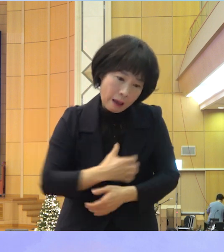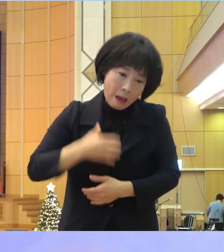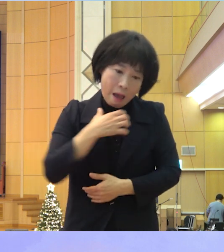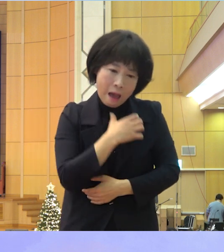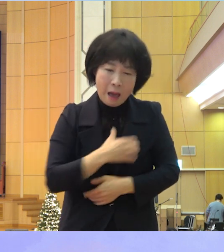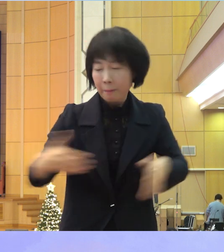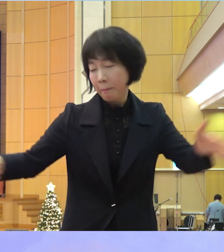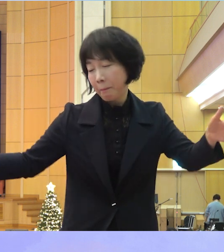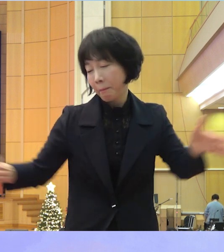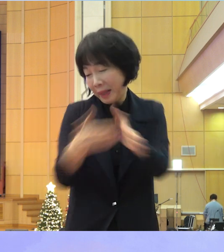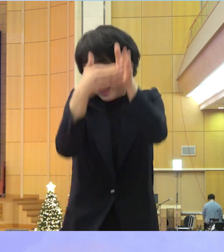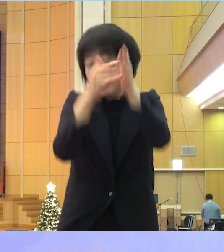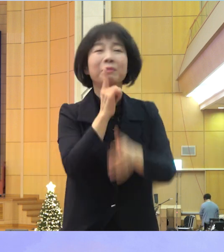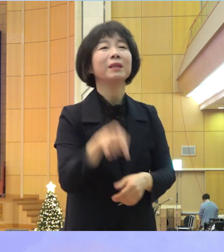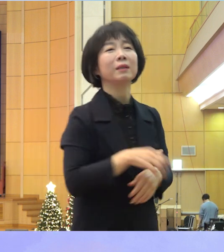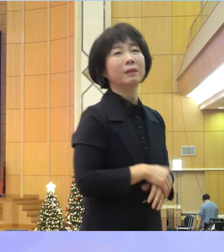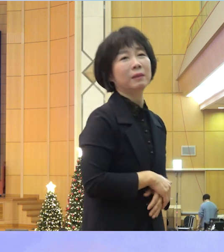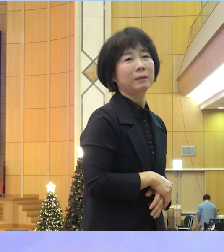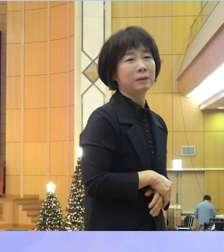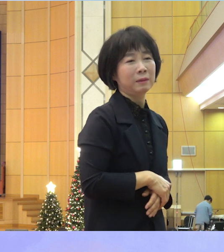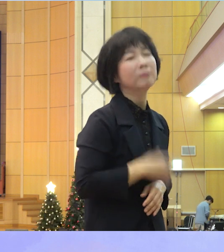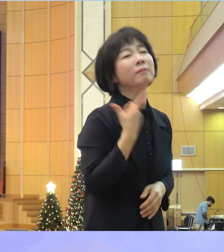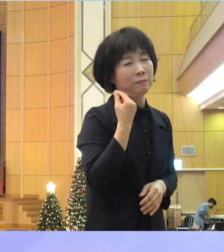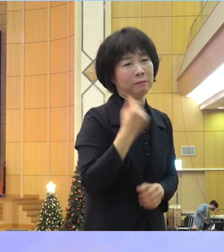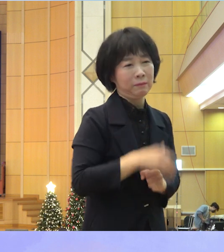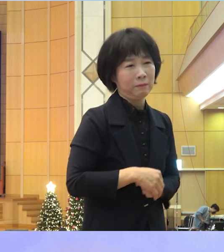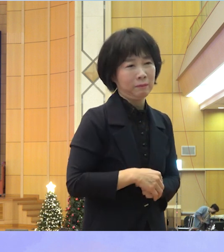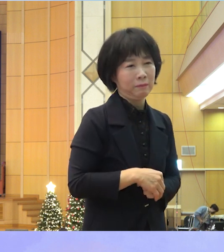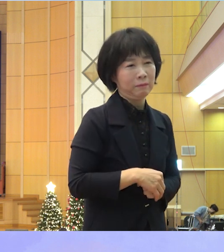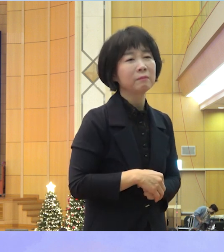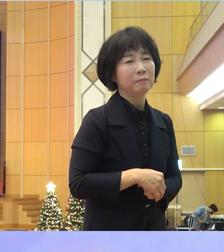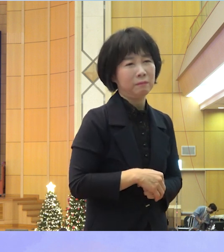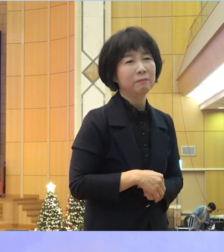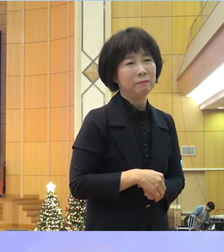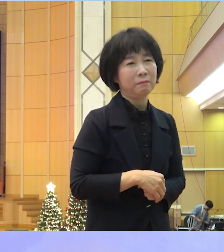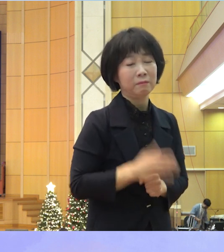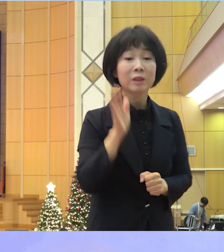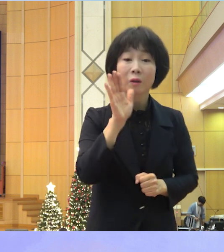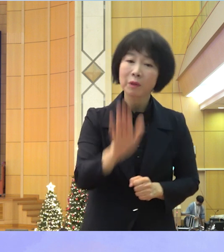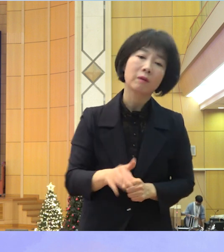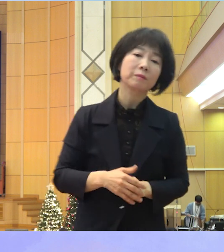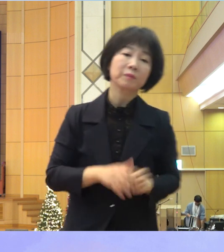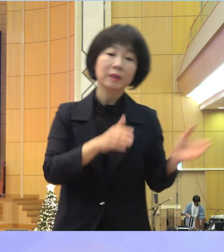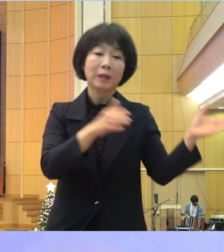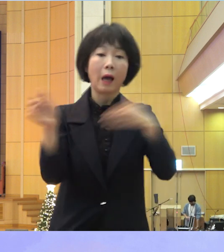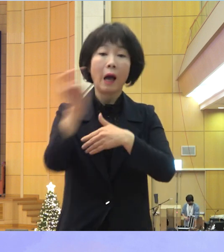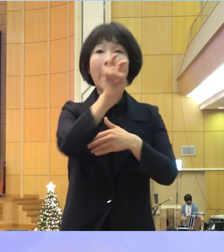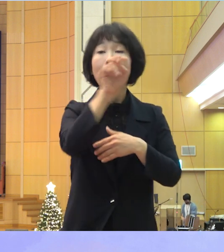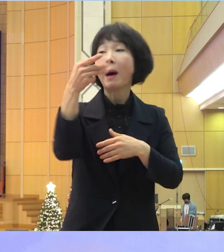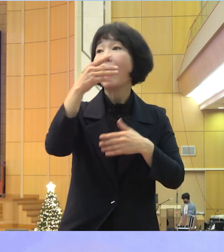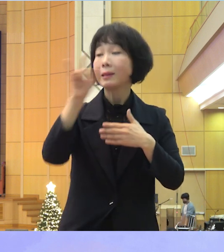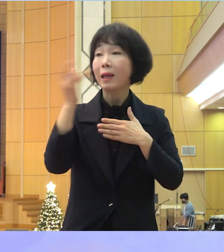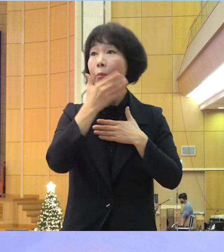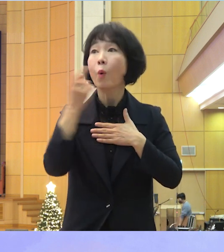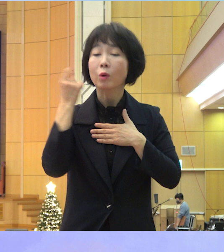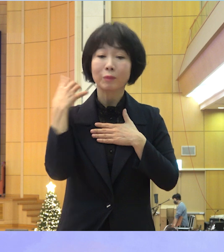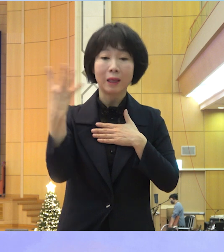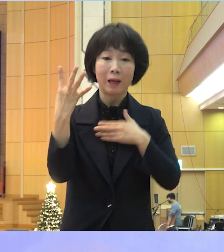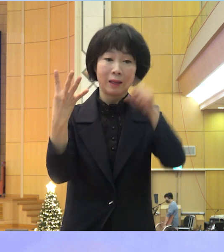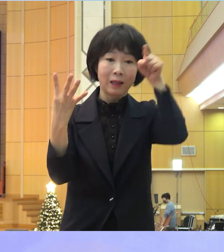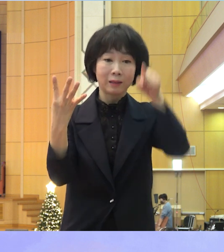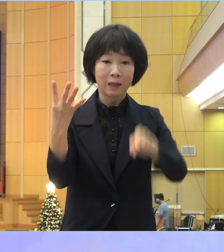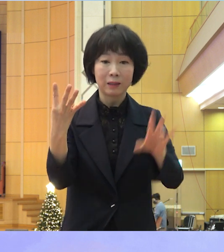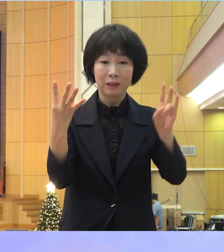슬픔으로 인생을 마친다. 이렇게 되어 있어요. 그럼 마태복음 4장 24절 볼까요?